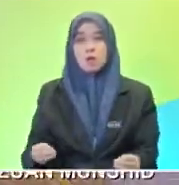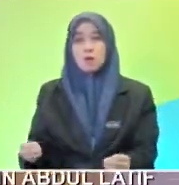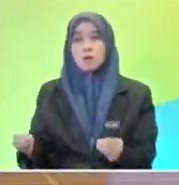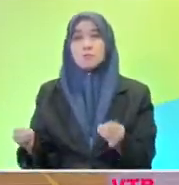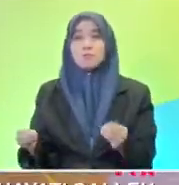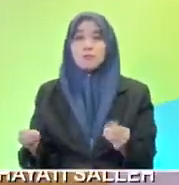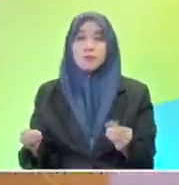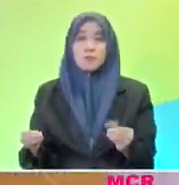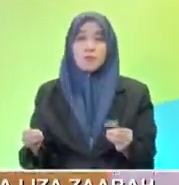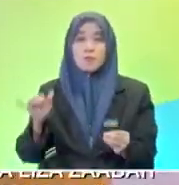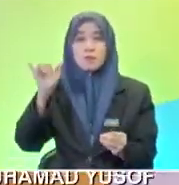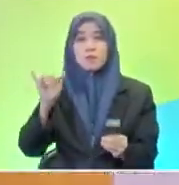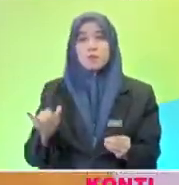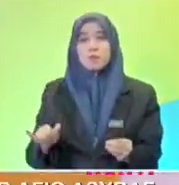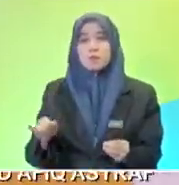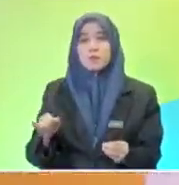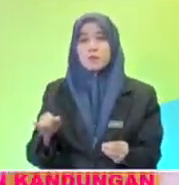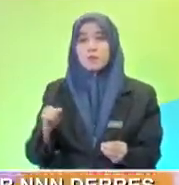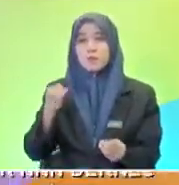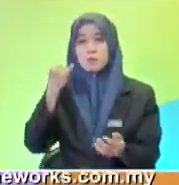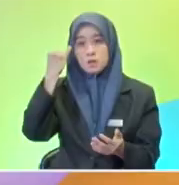diaemarusia yang jahil